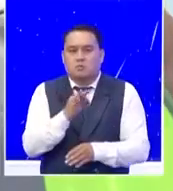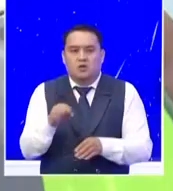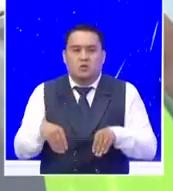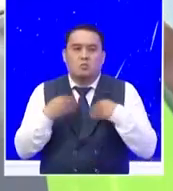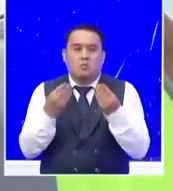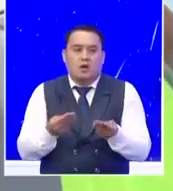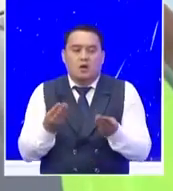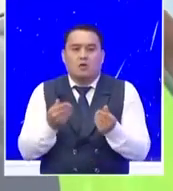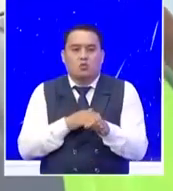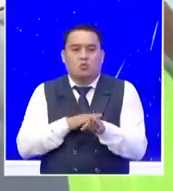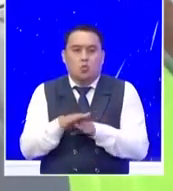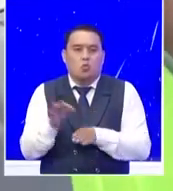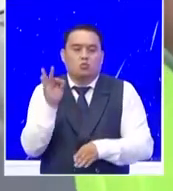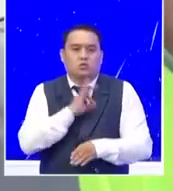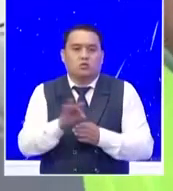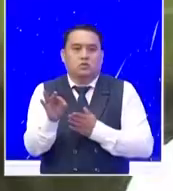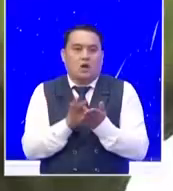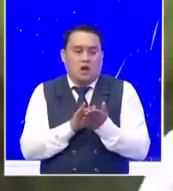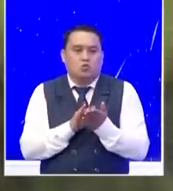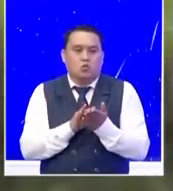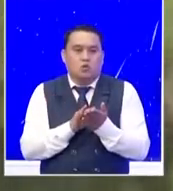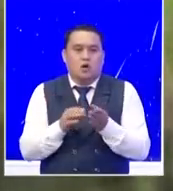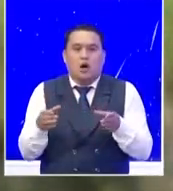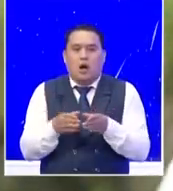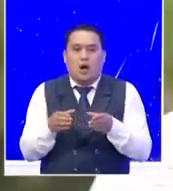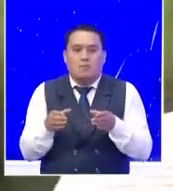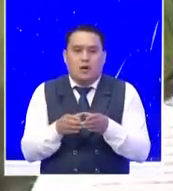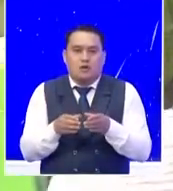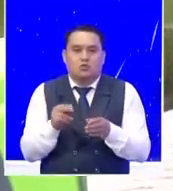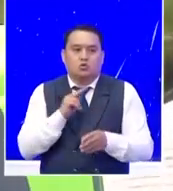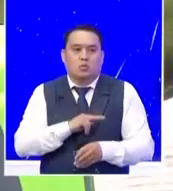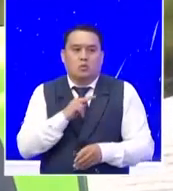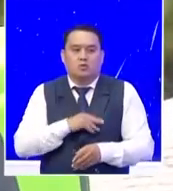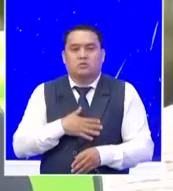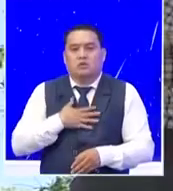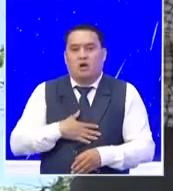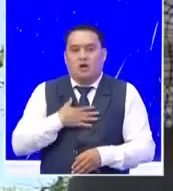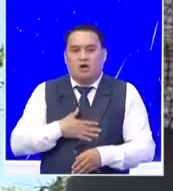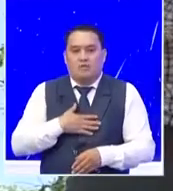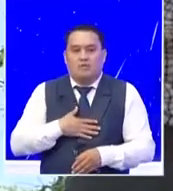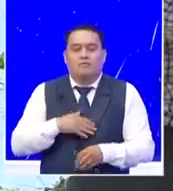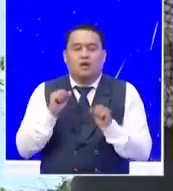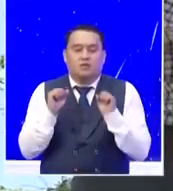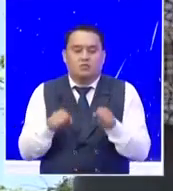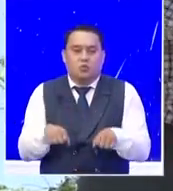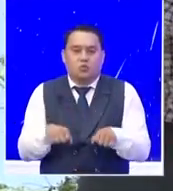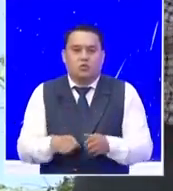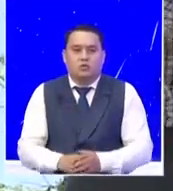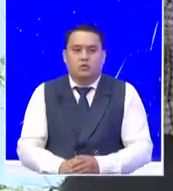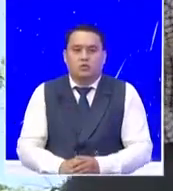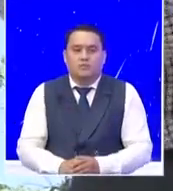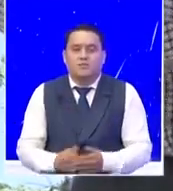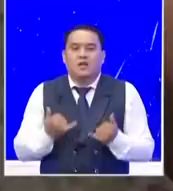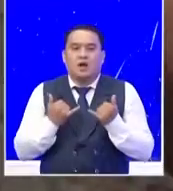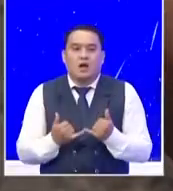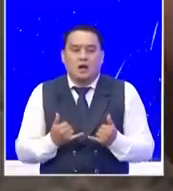аударылған. Қаржының толық сомасы бірден аударылған соң мердігер компания жұмысына немқұрайлы қараған болуы мүмкін дейді мұндағылар. Қазіргі